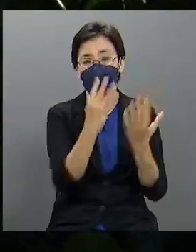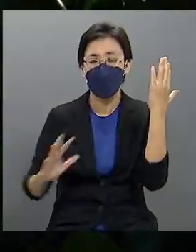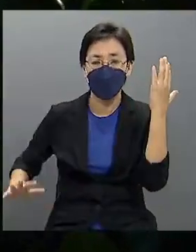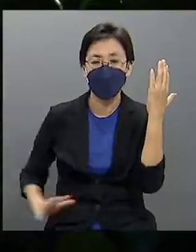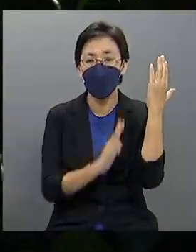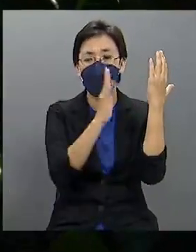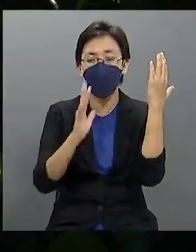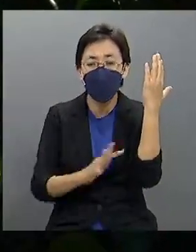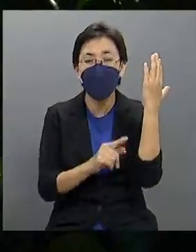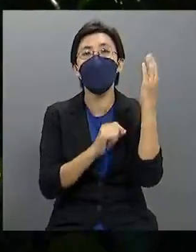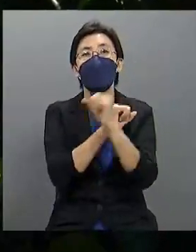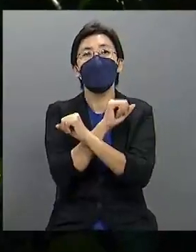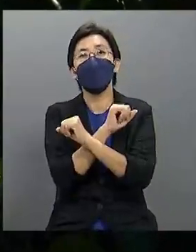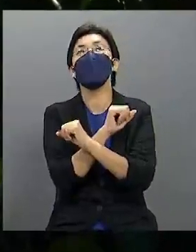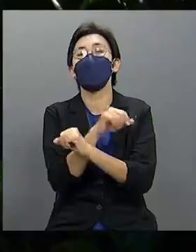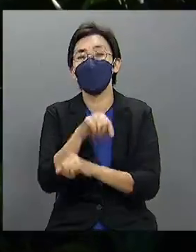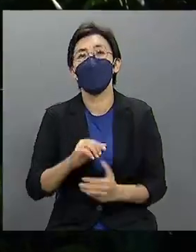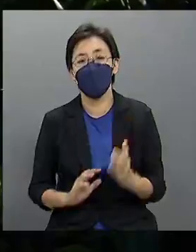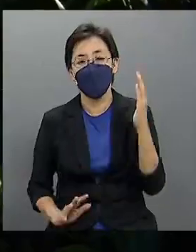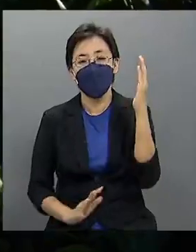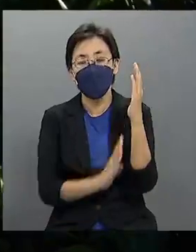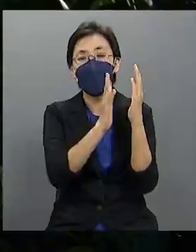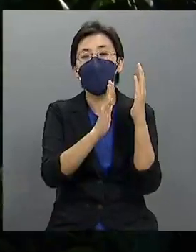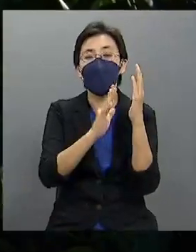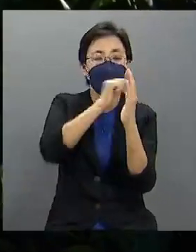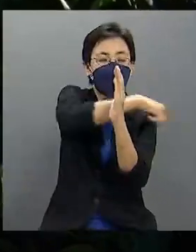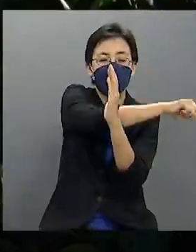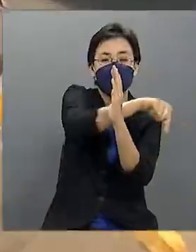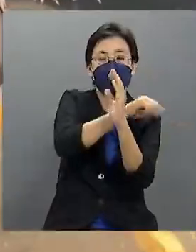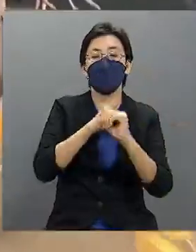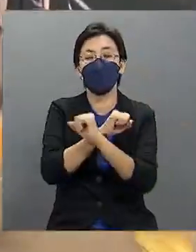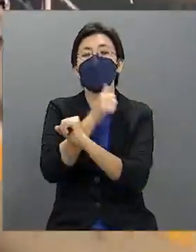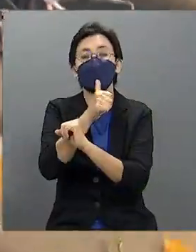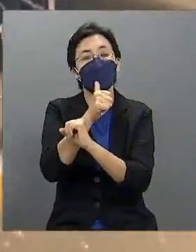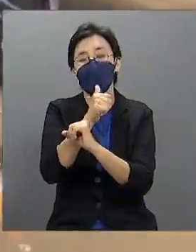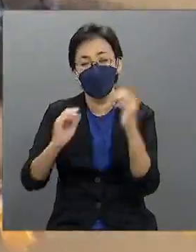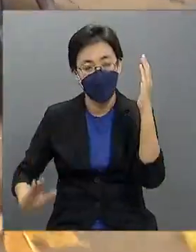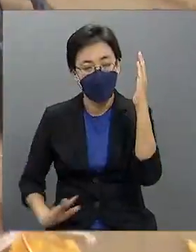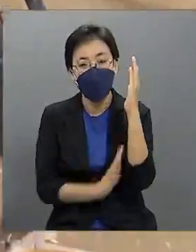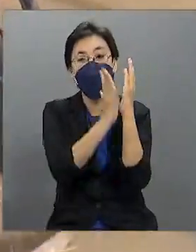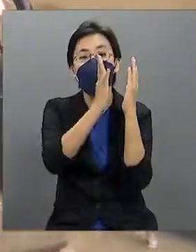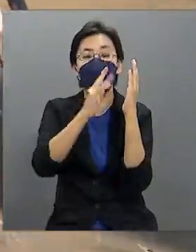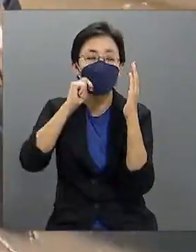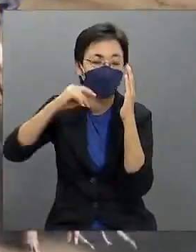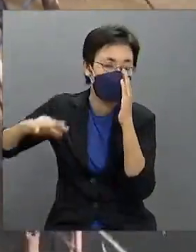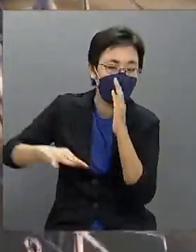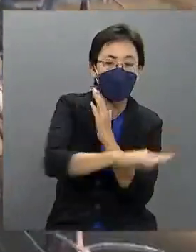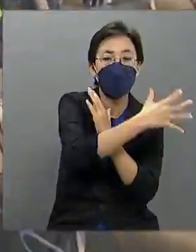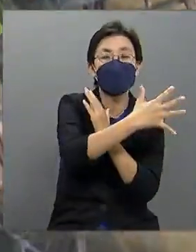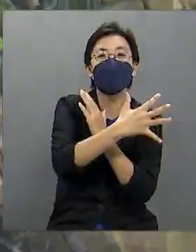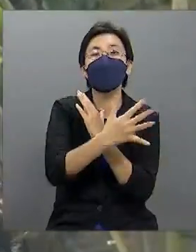เป็ขนาด 2030 เมรแต่วามัช่วยคนทอยู่ด้านไหน ไมเป็อะไรเลยนี่คือผลของปากชยเลน